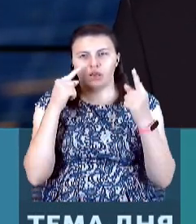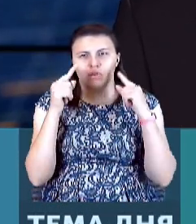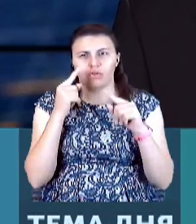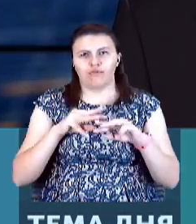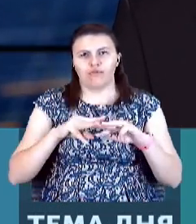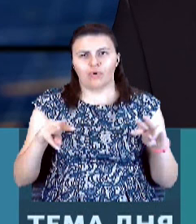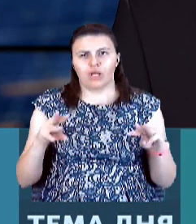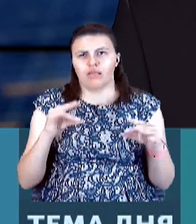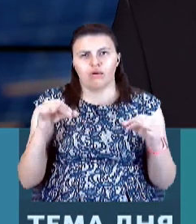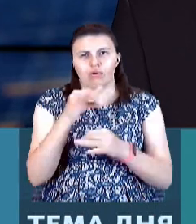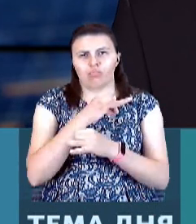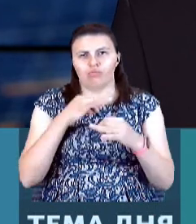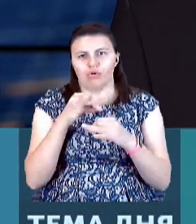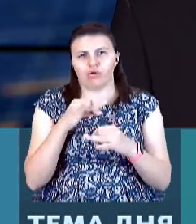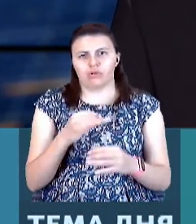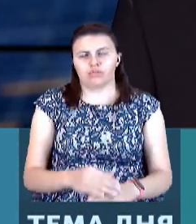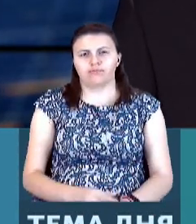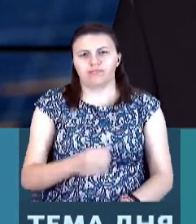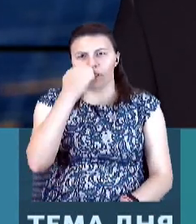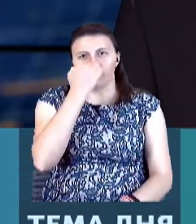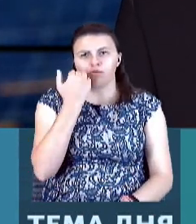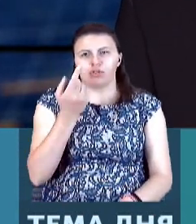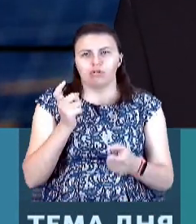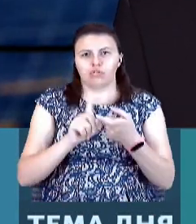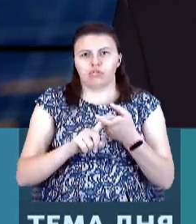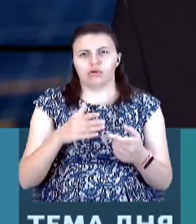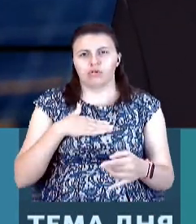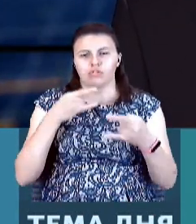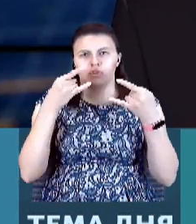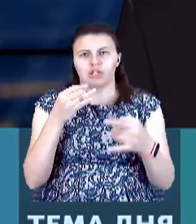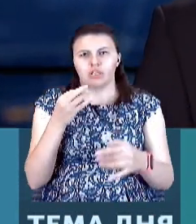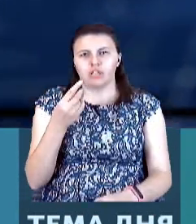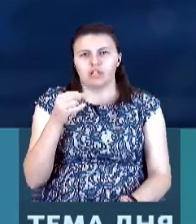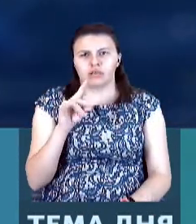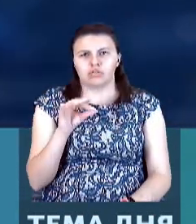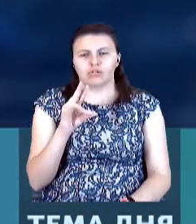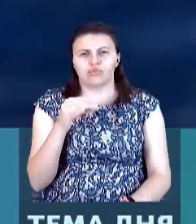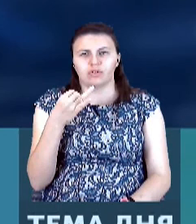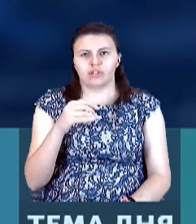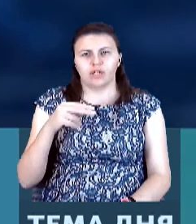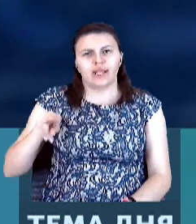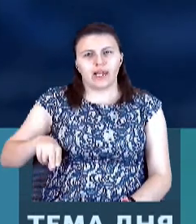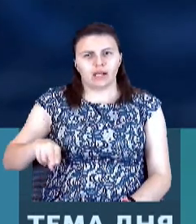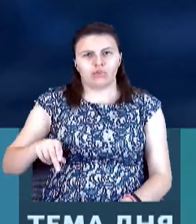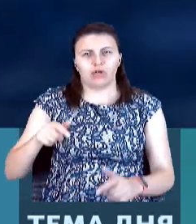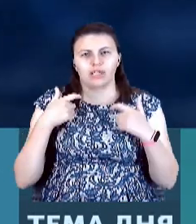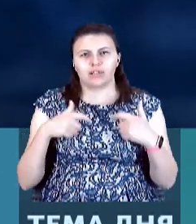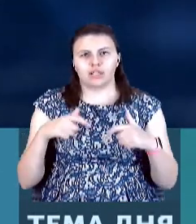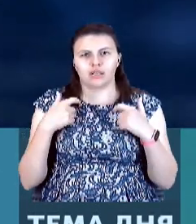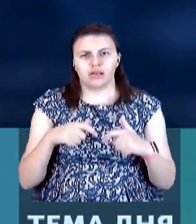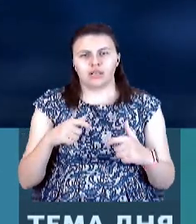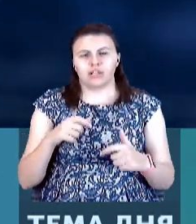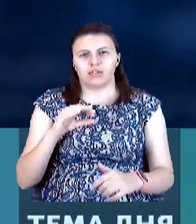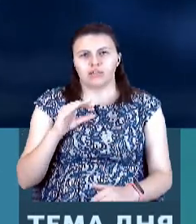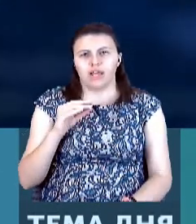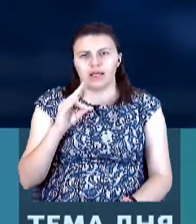не обговорюються. Дякую вам за те, що долучились до нашого ефіру. Ілля Несходовський, директор Інституту соціально-економічної